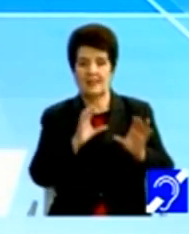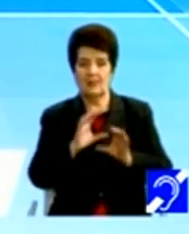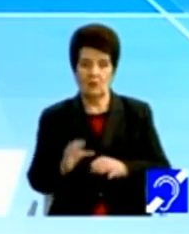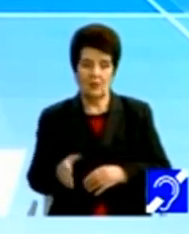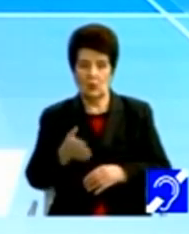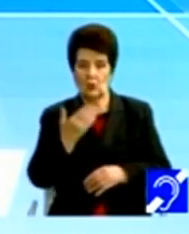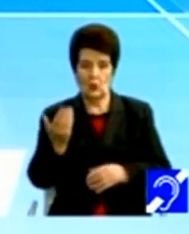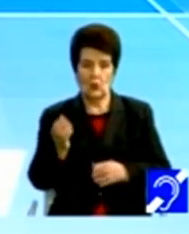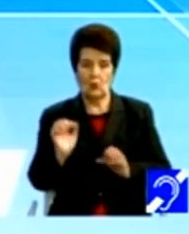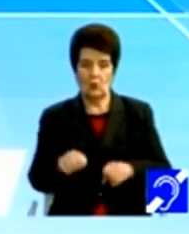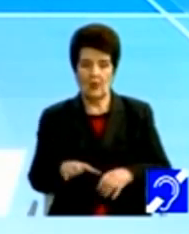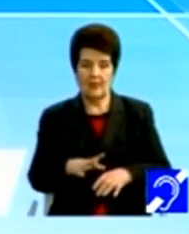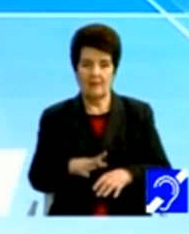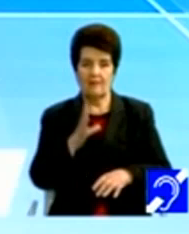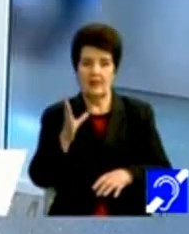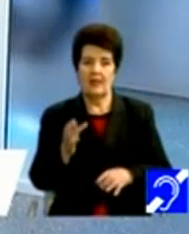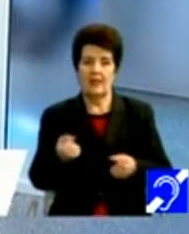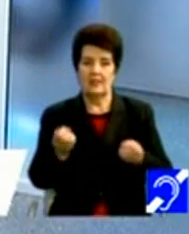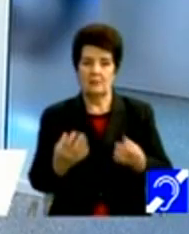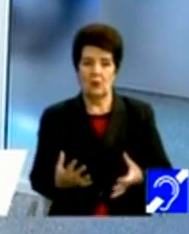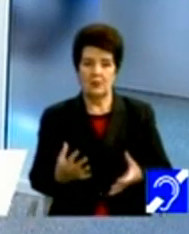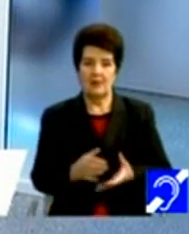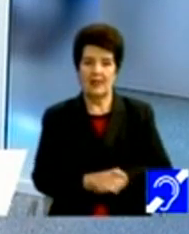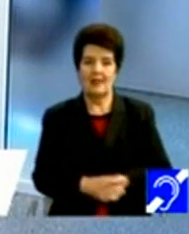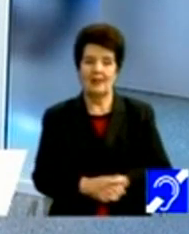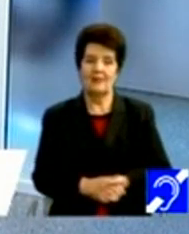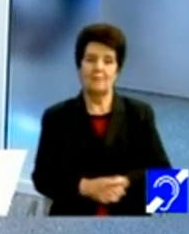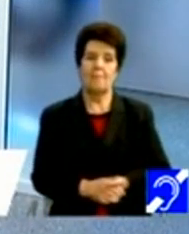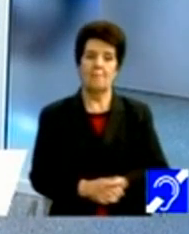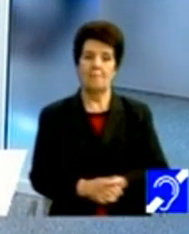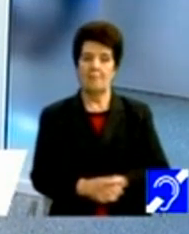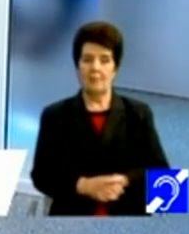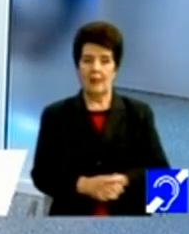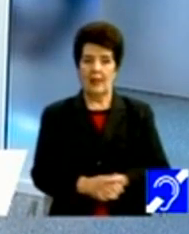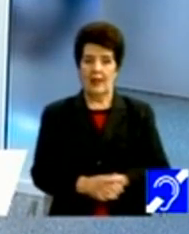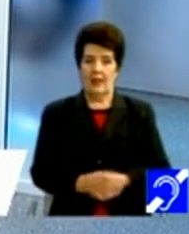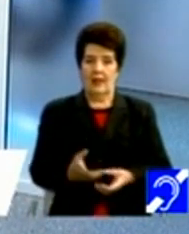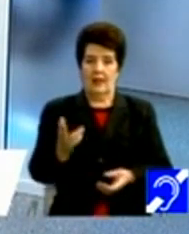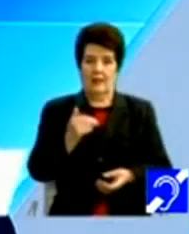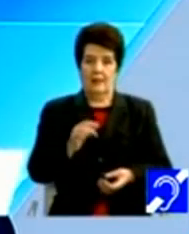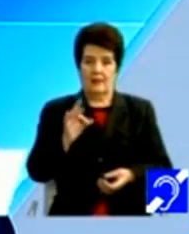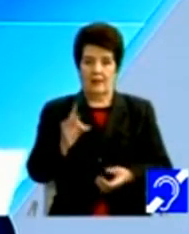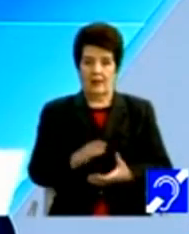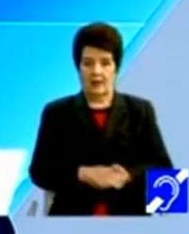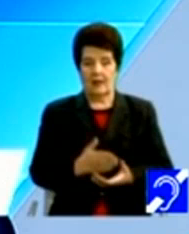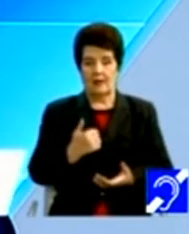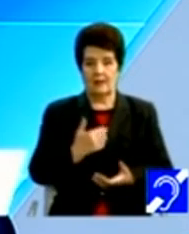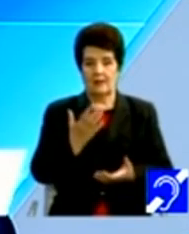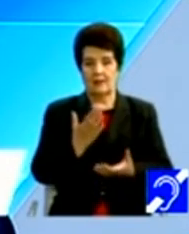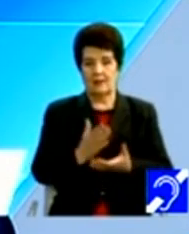poate exista prosperitate. Eu, fiindcă am fost vizat, da, domnule Țicu, eu sunt